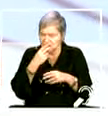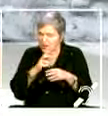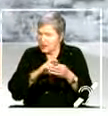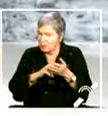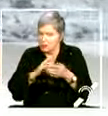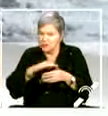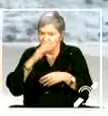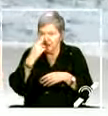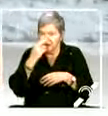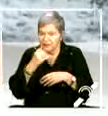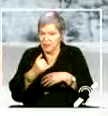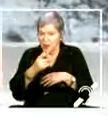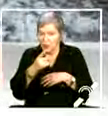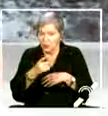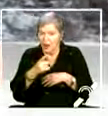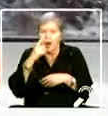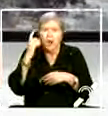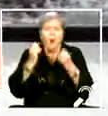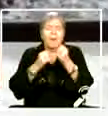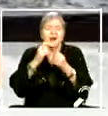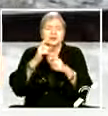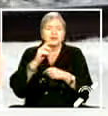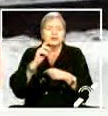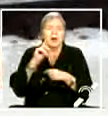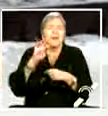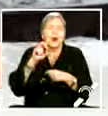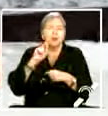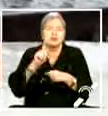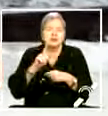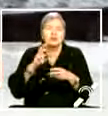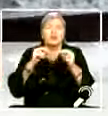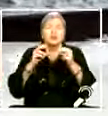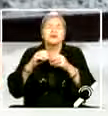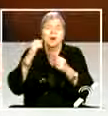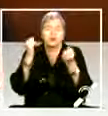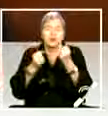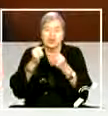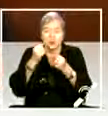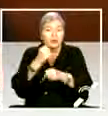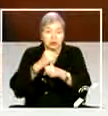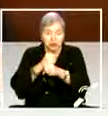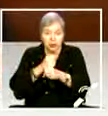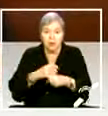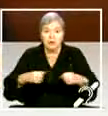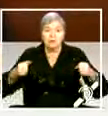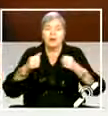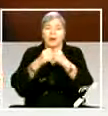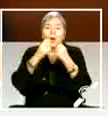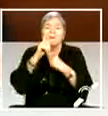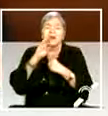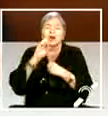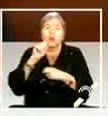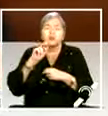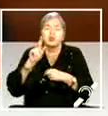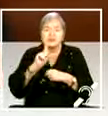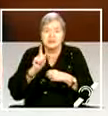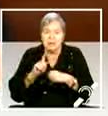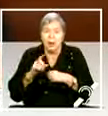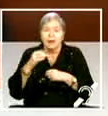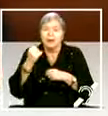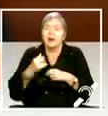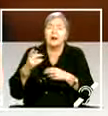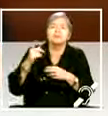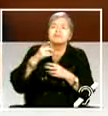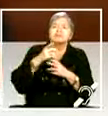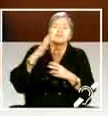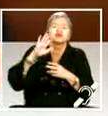puternic impact emoțional. O auto utilitară în care se aflau mai mulți muncitori s-a ciocnit cu un microbus care făcea curse regulate pe ruta